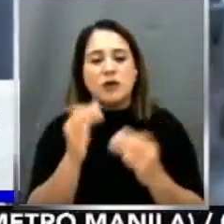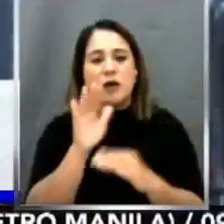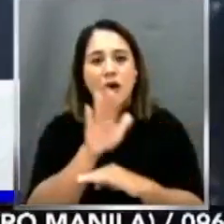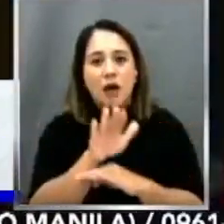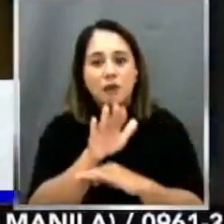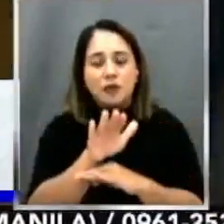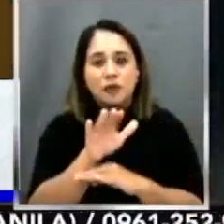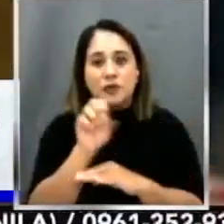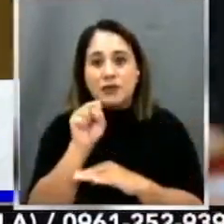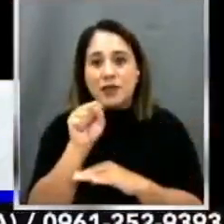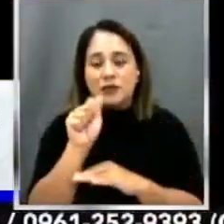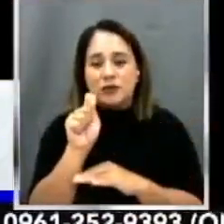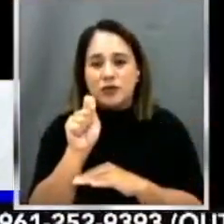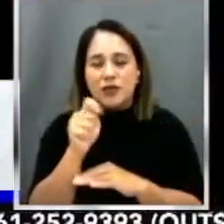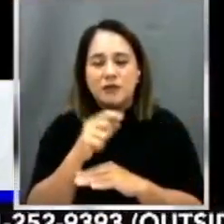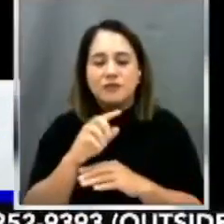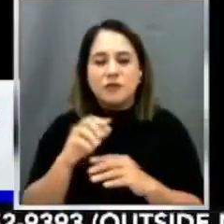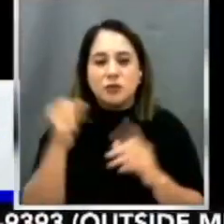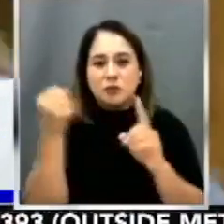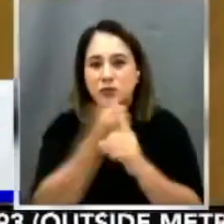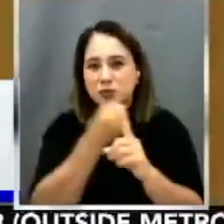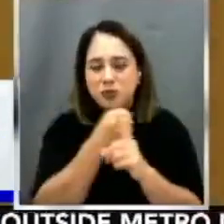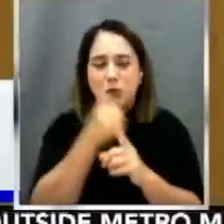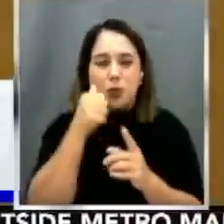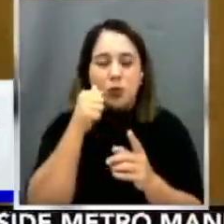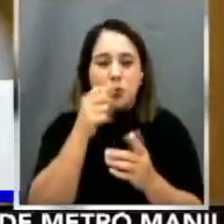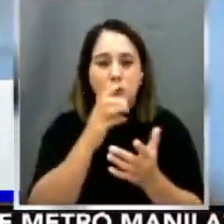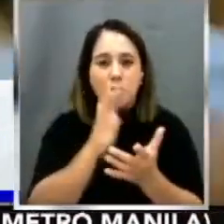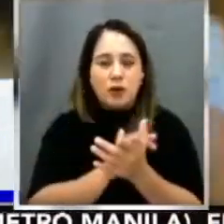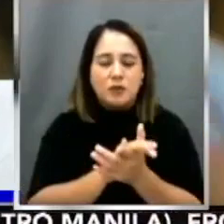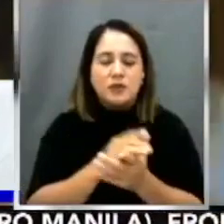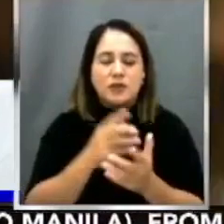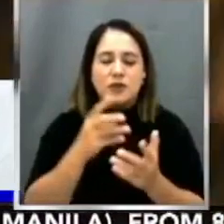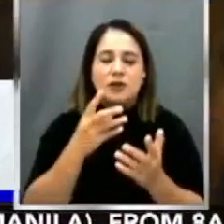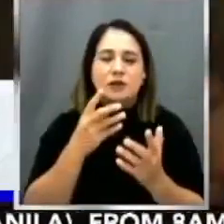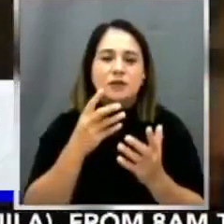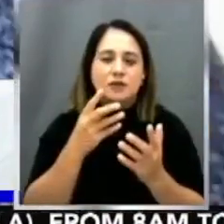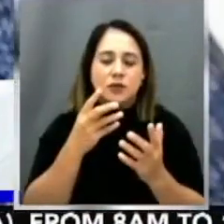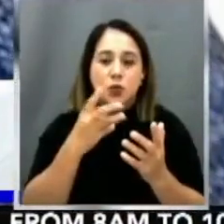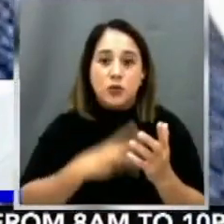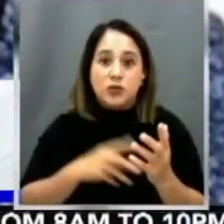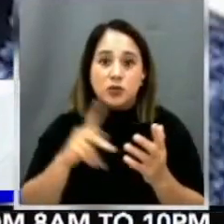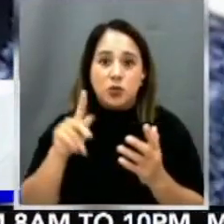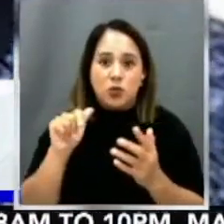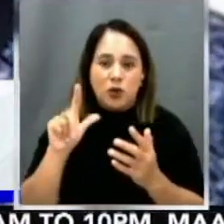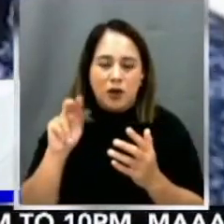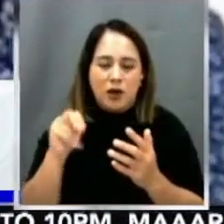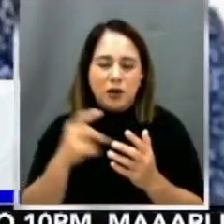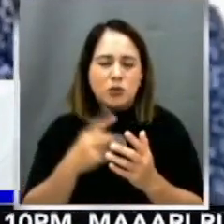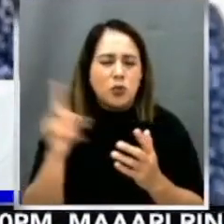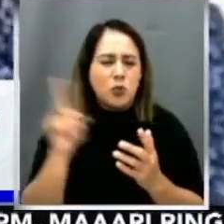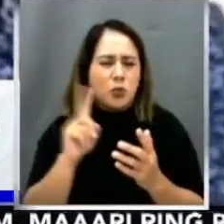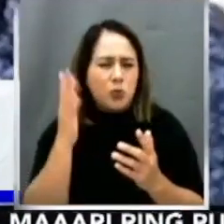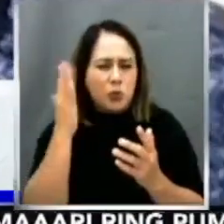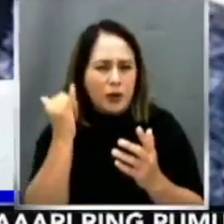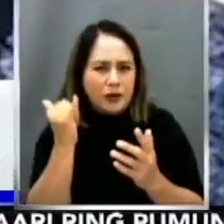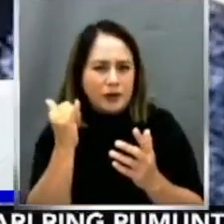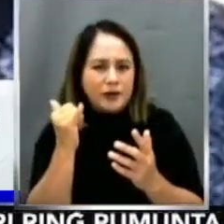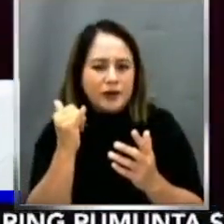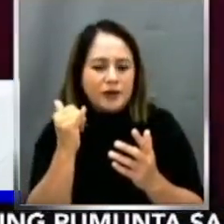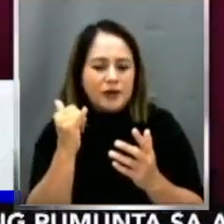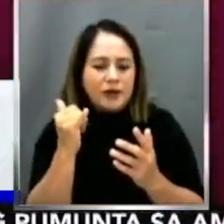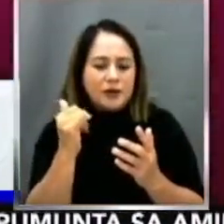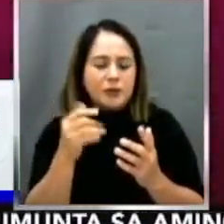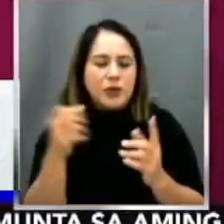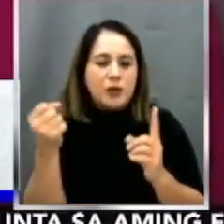bilang battered wife sa Wish Ko Lang. Malalaman din natin kung paano dumating sa point na naging battered wife